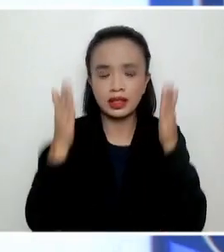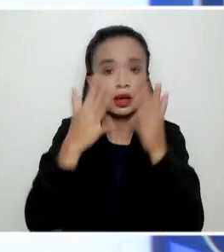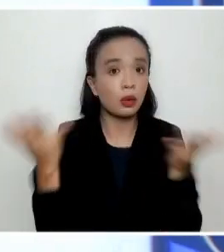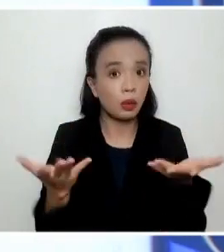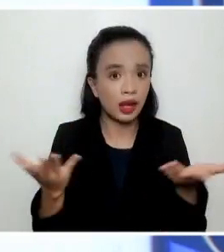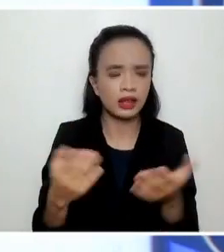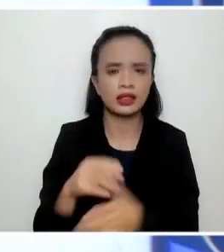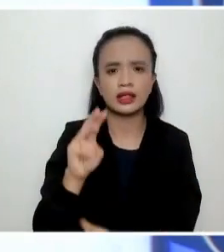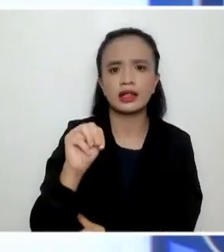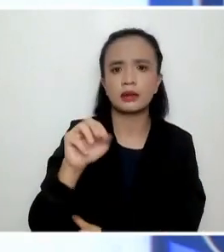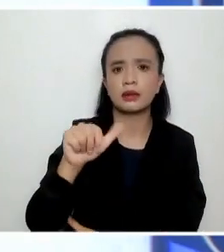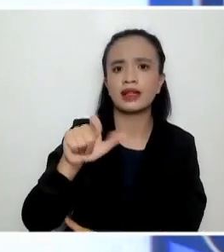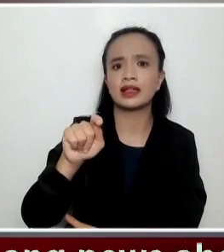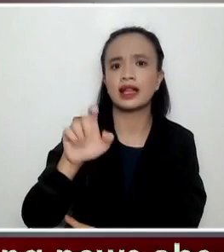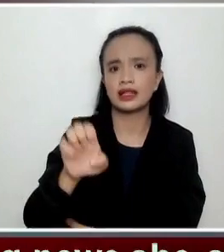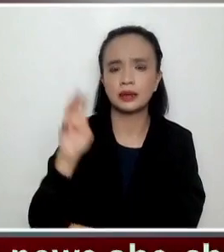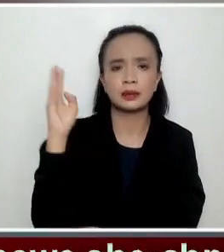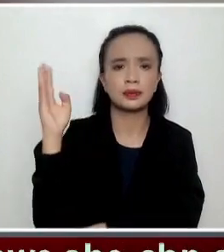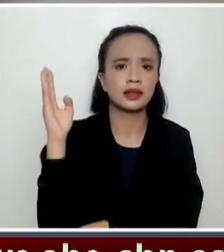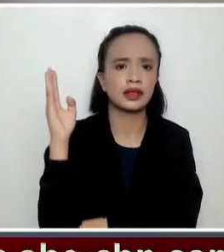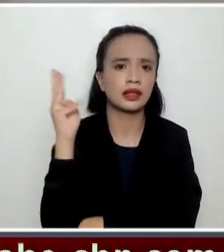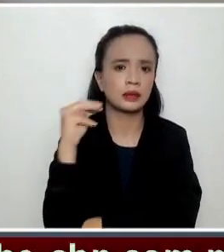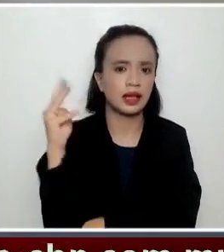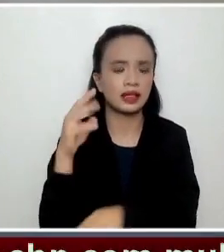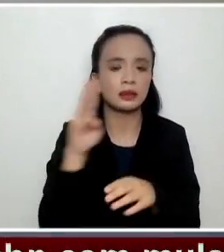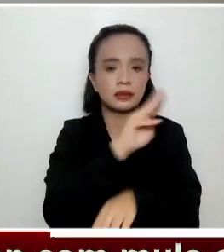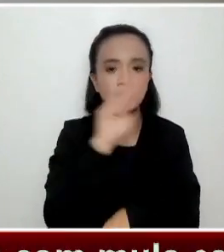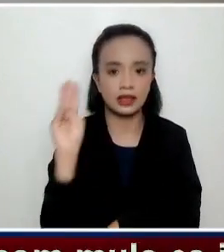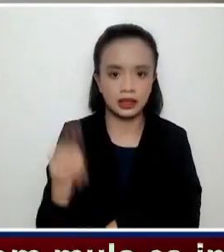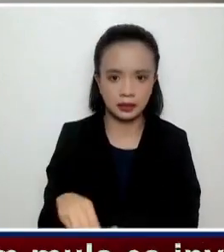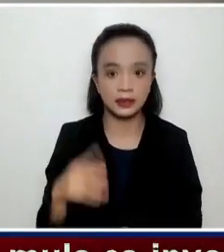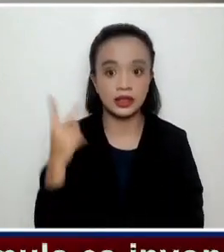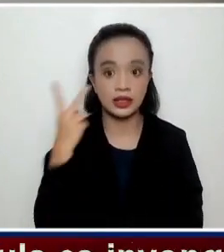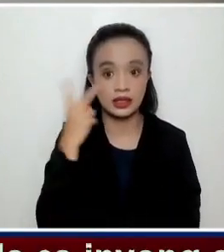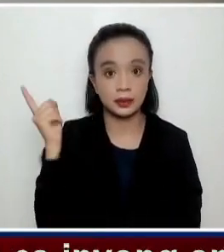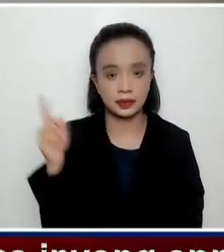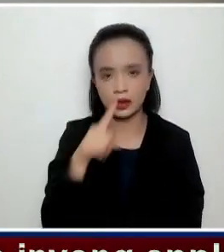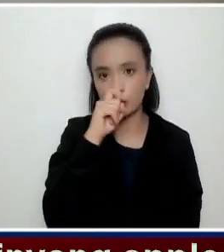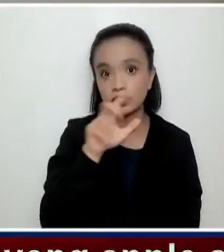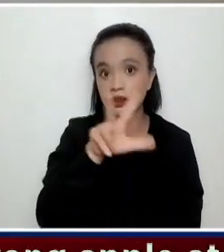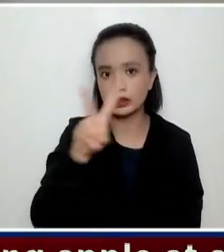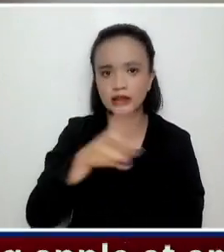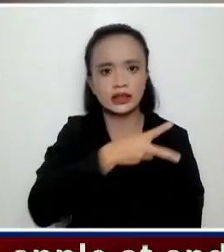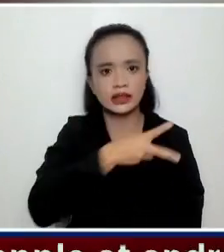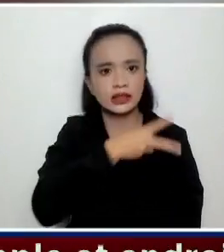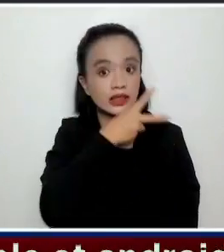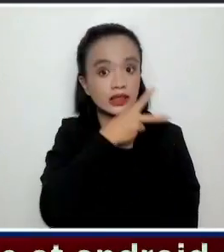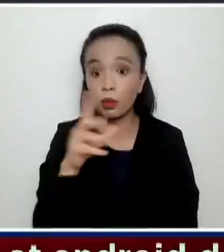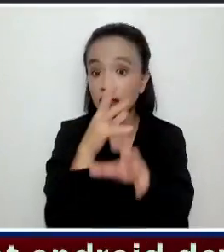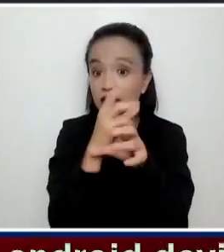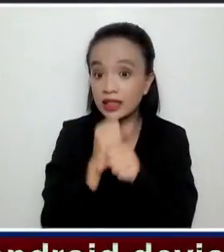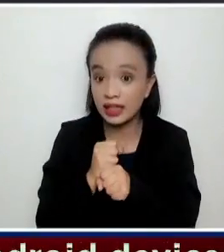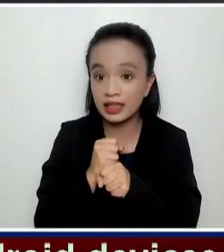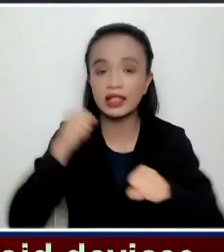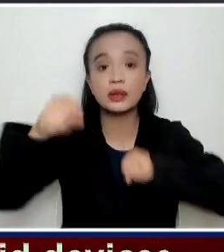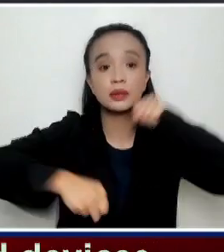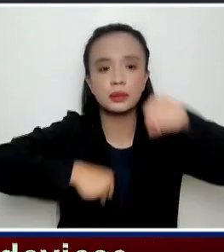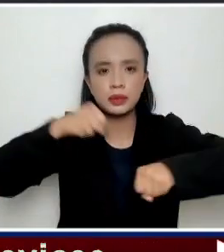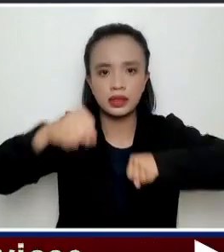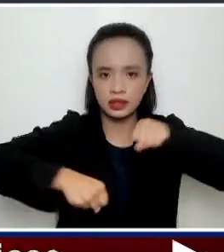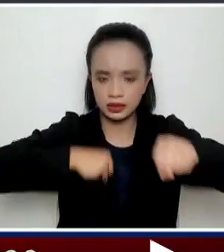Maynila. Hindi na po nag-alinlangang kunin ng 32 anyos sa suspect ang gravel bike ng